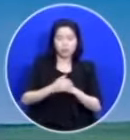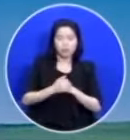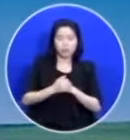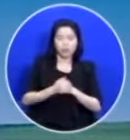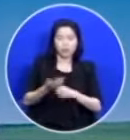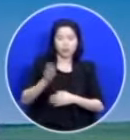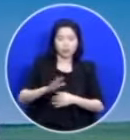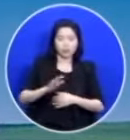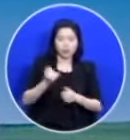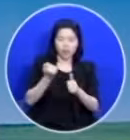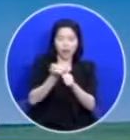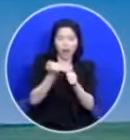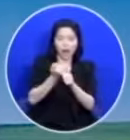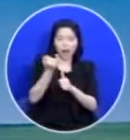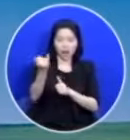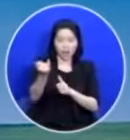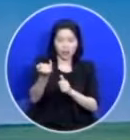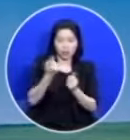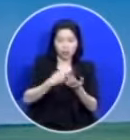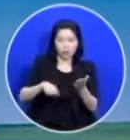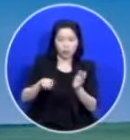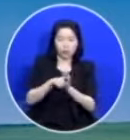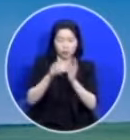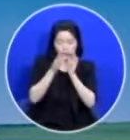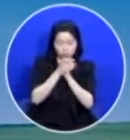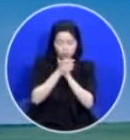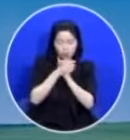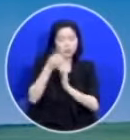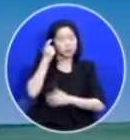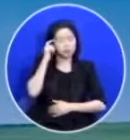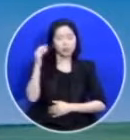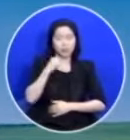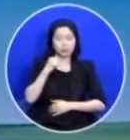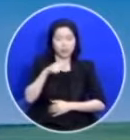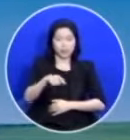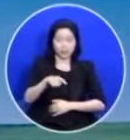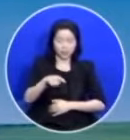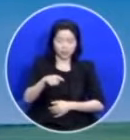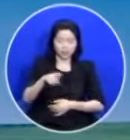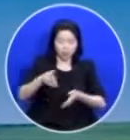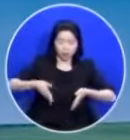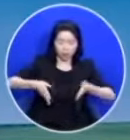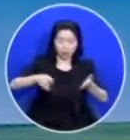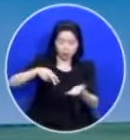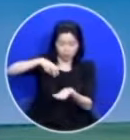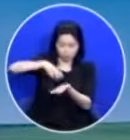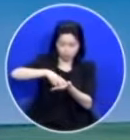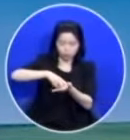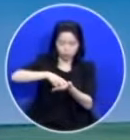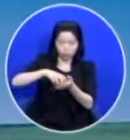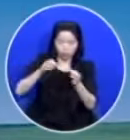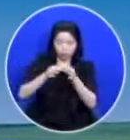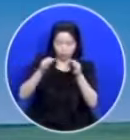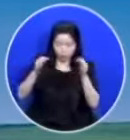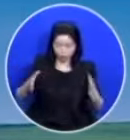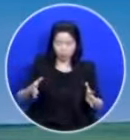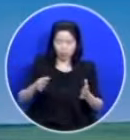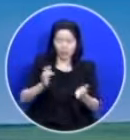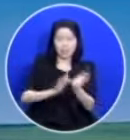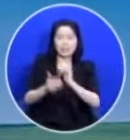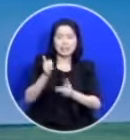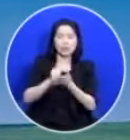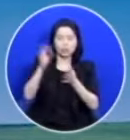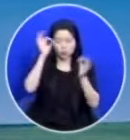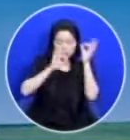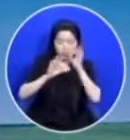그런데 아내를 위해서 기도해야 겠더라 그래서 그 복도에 무릎을 꿇고 오랜만에 예수님을 찾았답니다